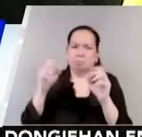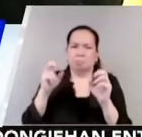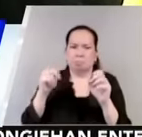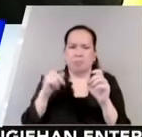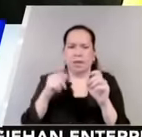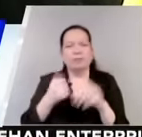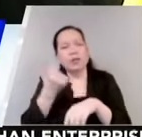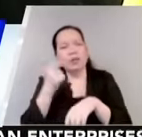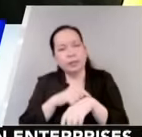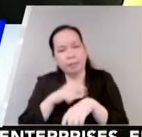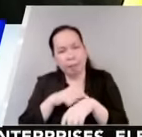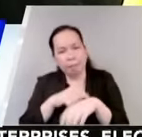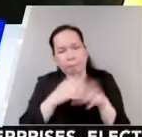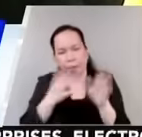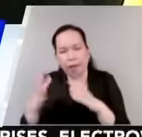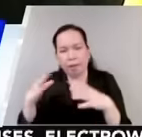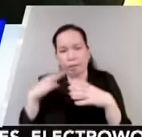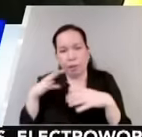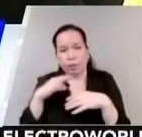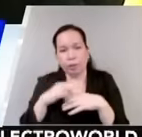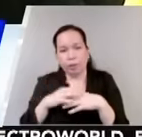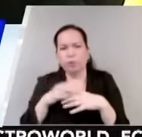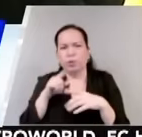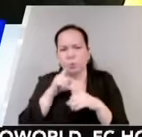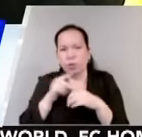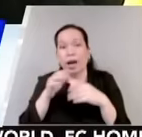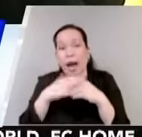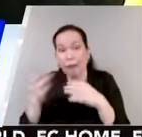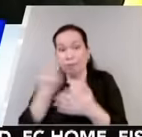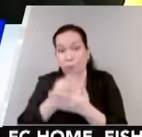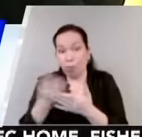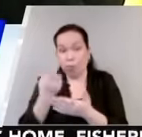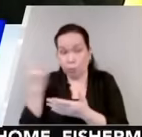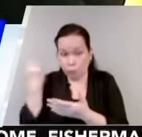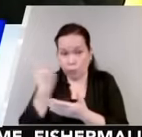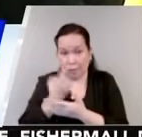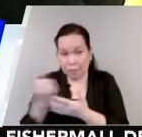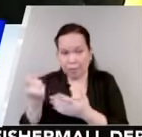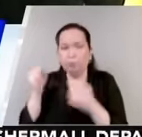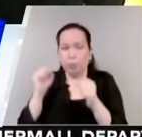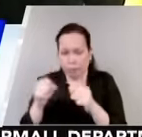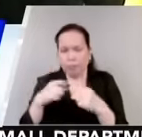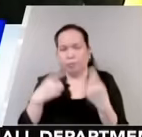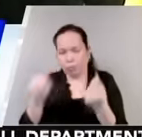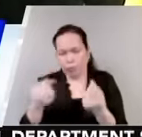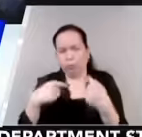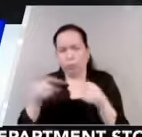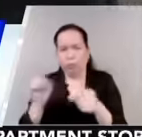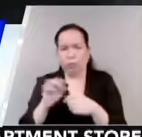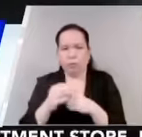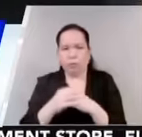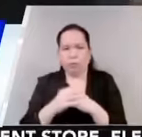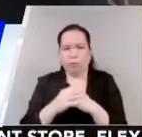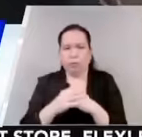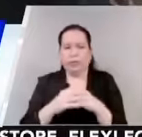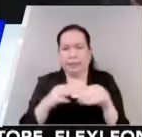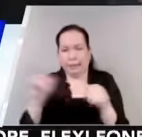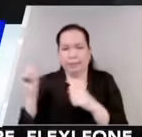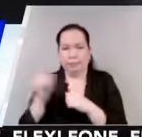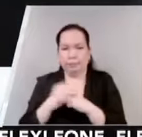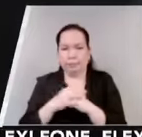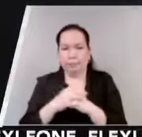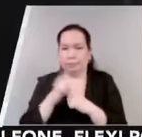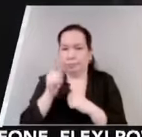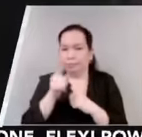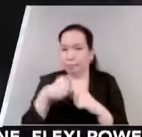ano. Pero we made plans after Holy Week. Okay. After Holy Week, so may plans kami umalis. Ang Kapuso Power Couple